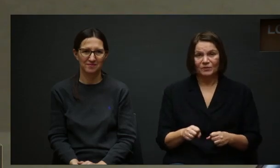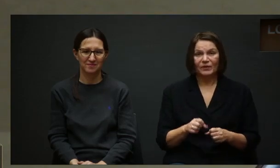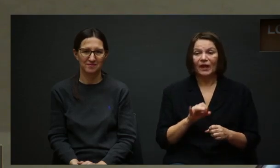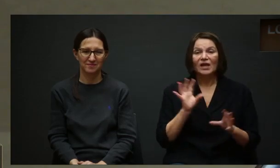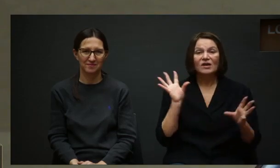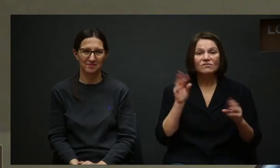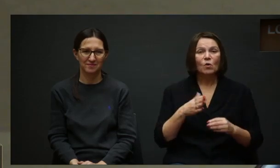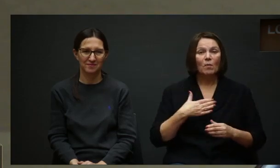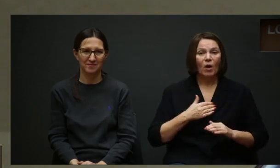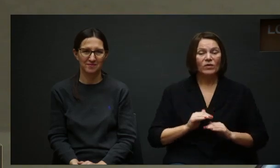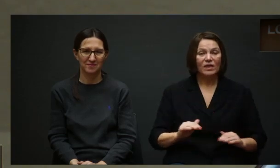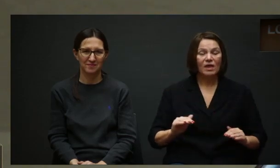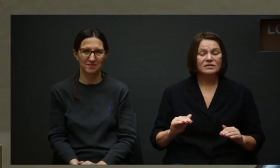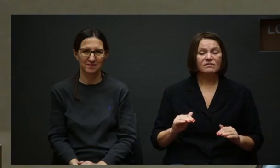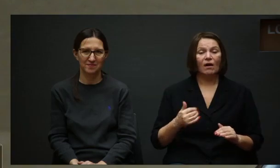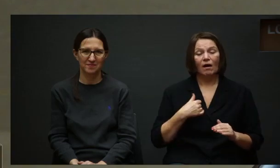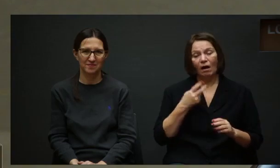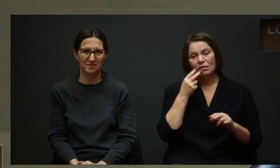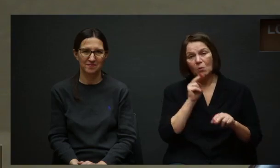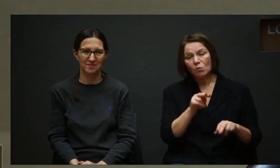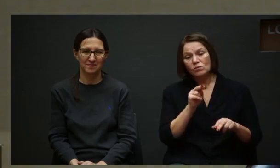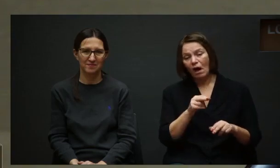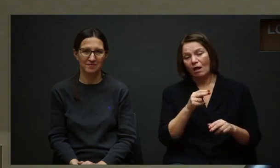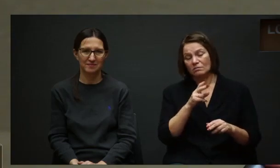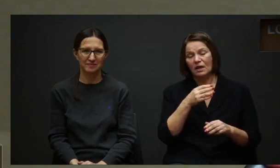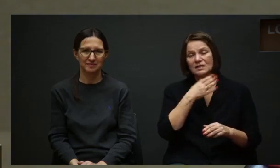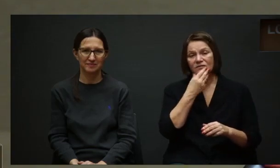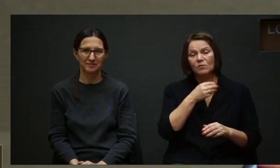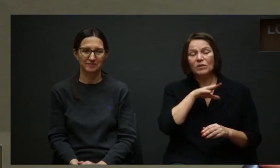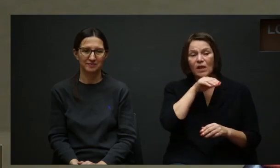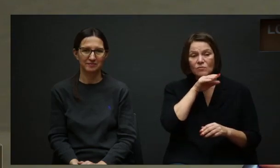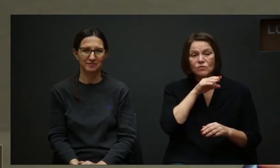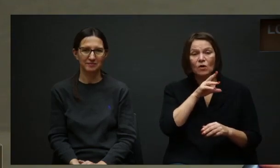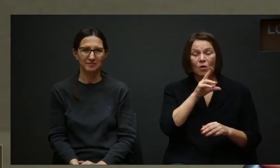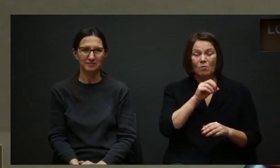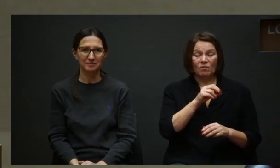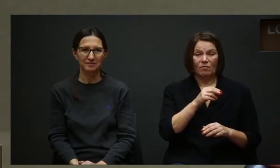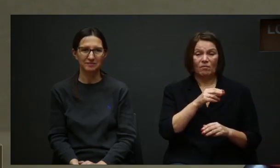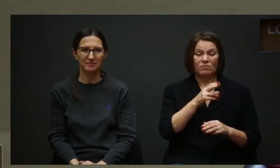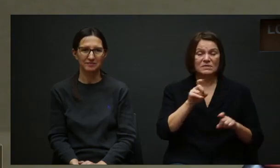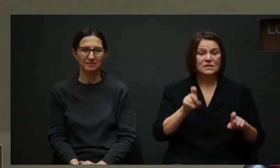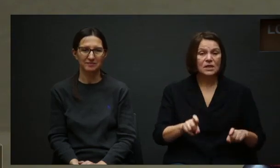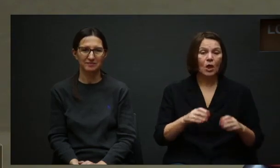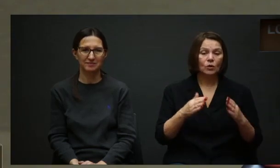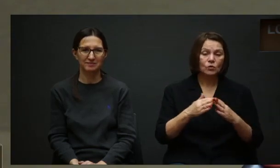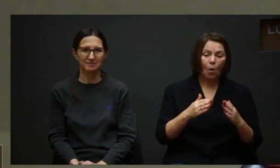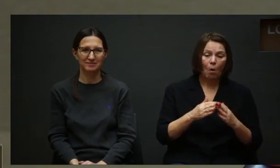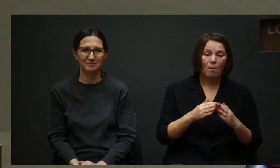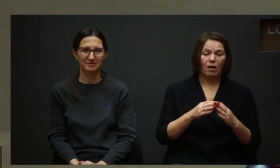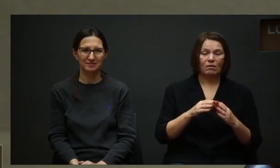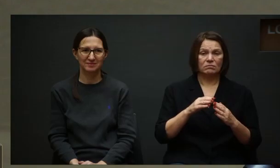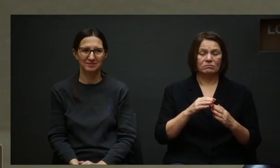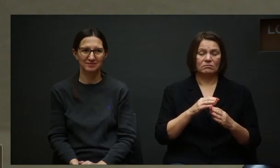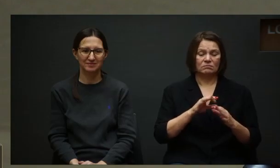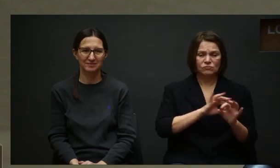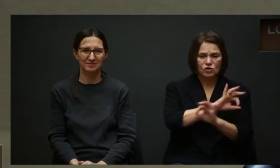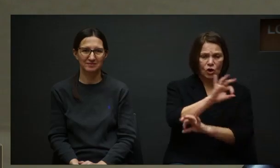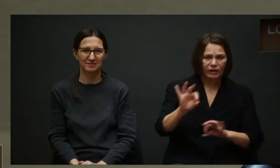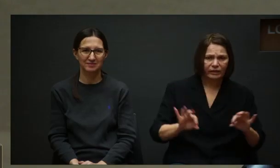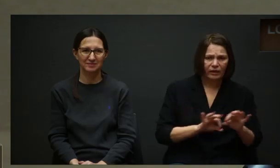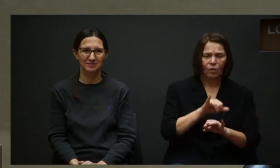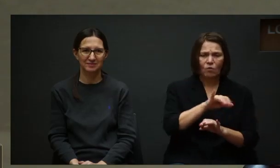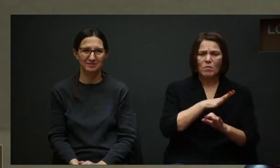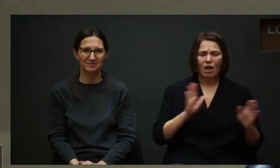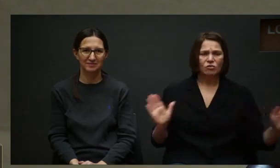мое детство я наблюдал, значит, дедушку, который по советским нормам, выйдя на пенсию, сидел дома и что-то чертил. У него была большая доска, очень